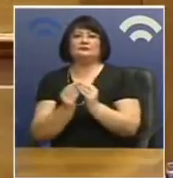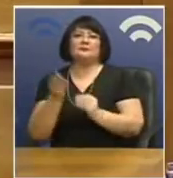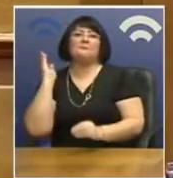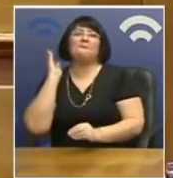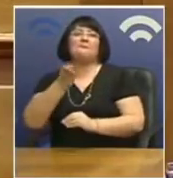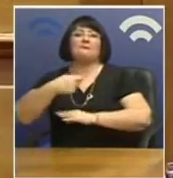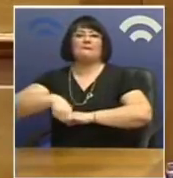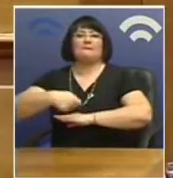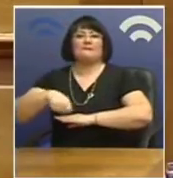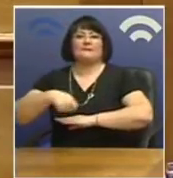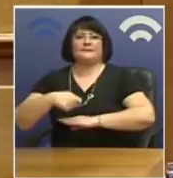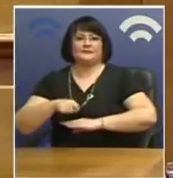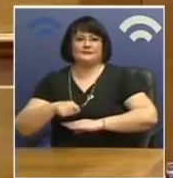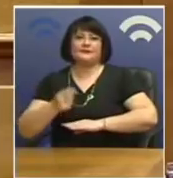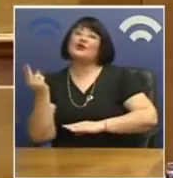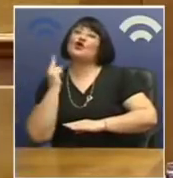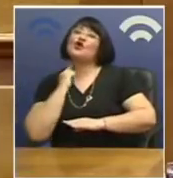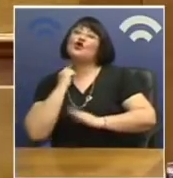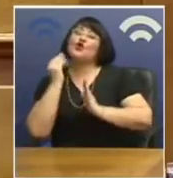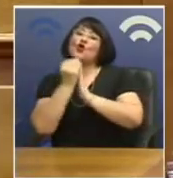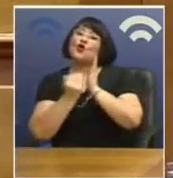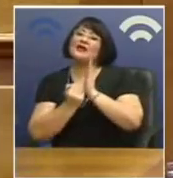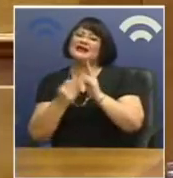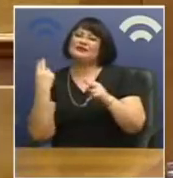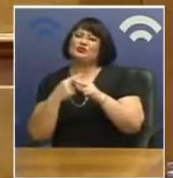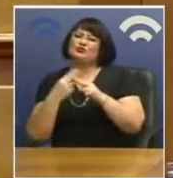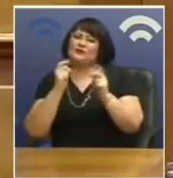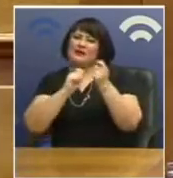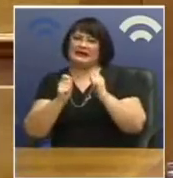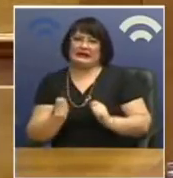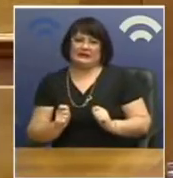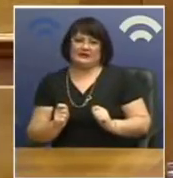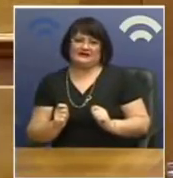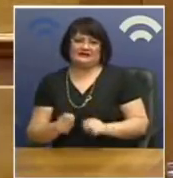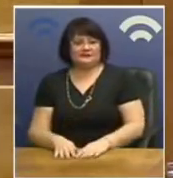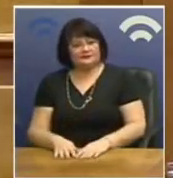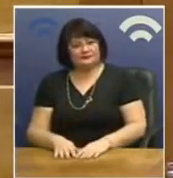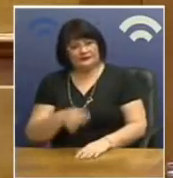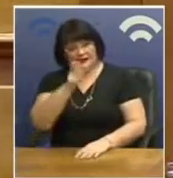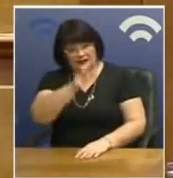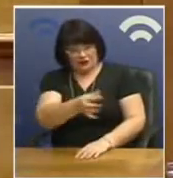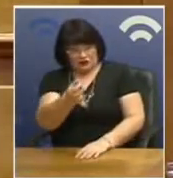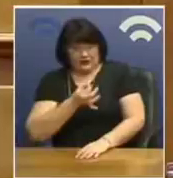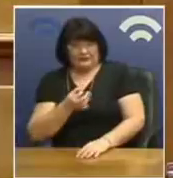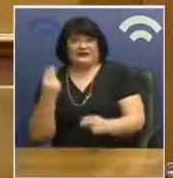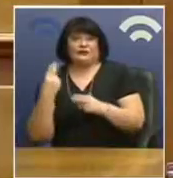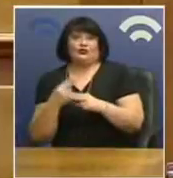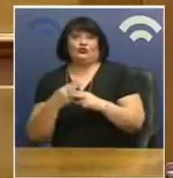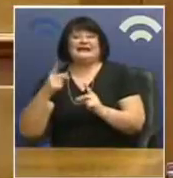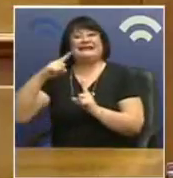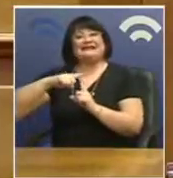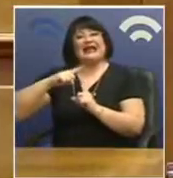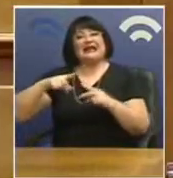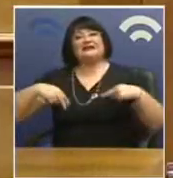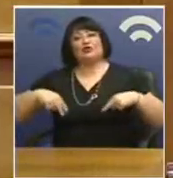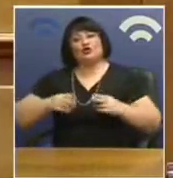την ψήφιση αυτών των κωδίκων, μια κορυφαία μεταρρύθμιση. Την αποκαλέσατε και εσείς κορυφαία μεταρρύθμιση. Ο κύριος Τσιάρας, σε